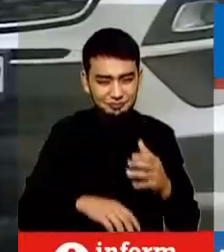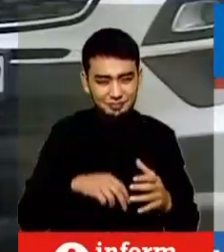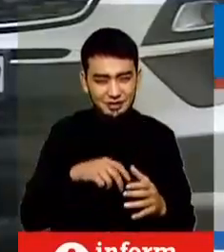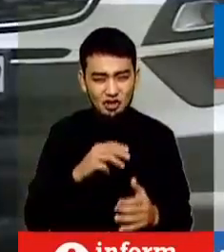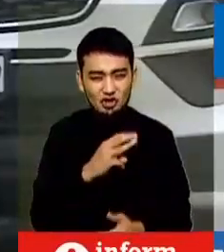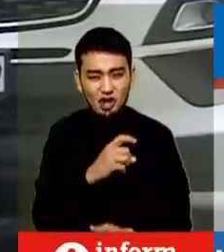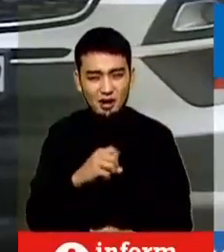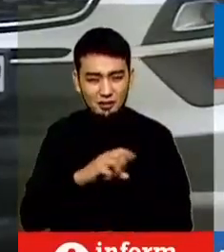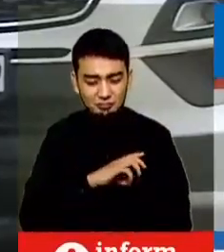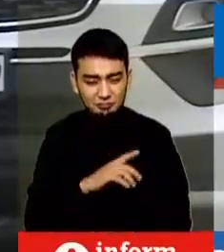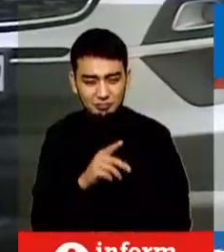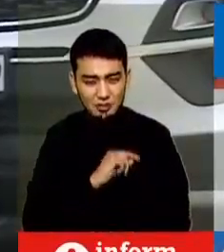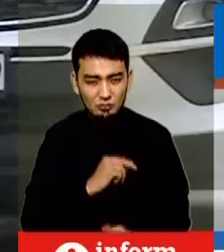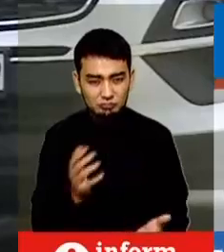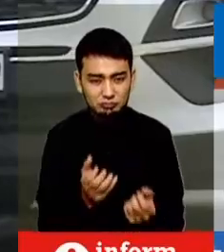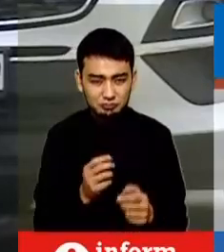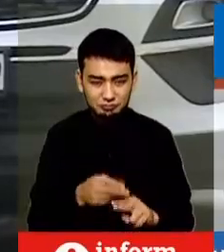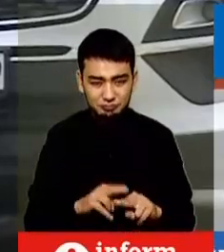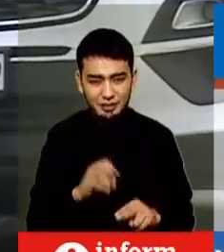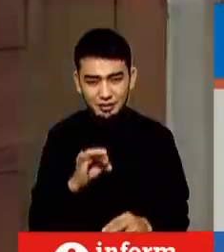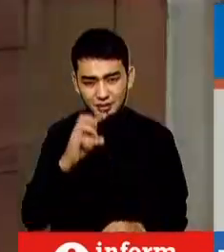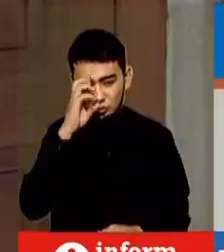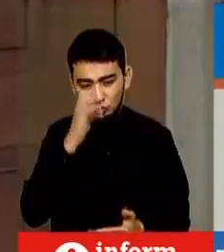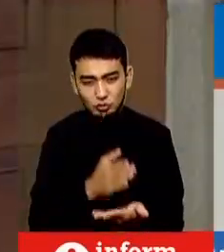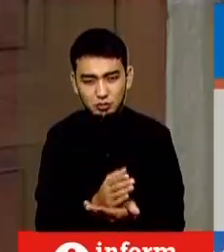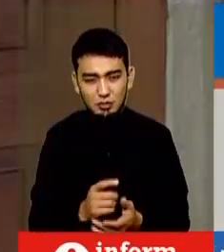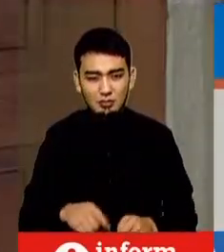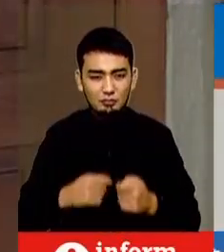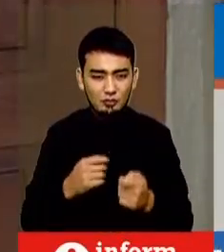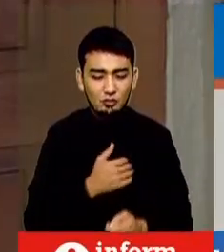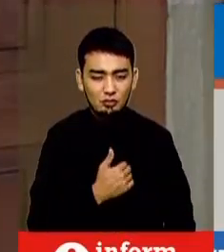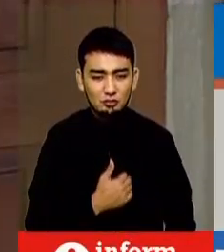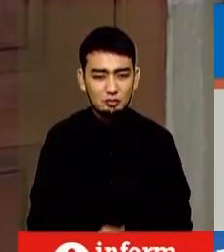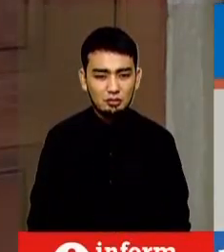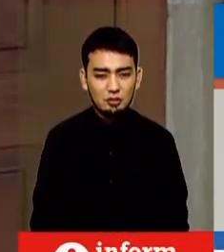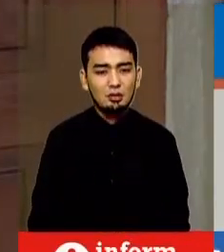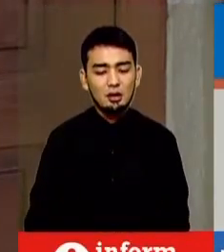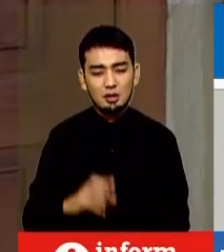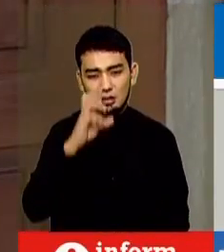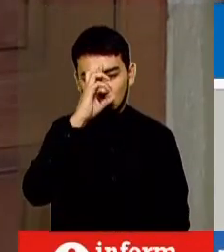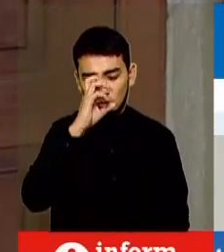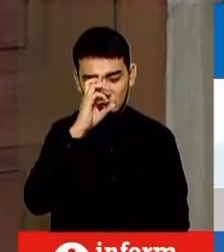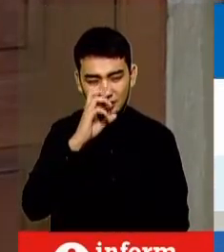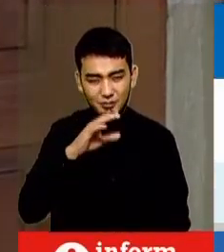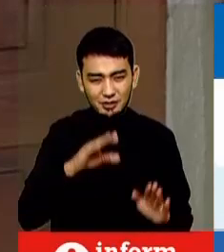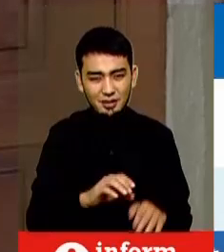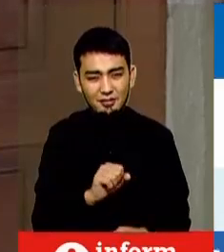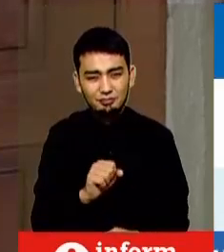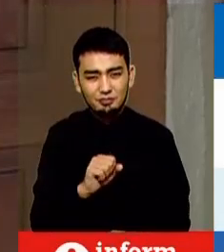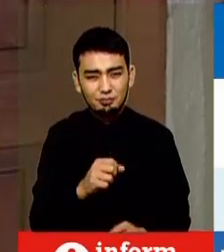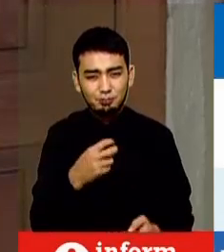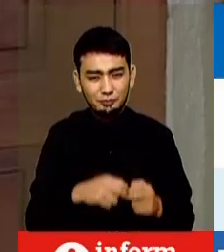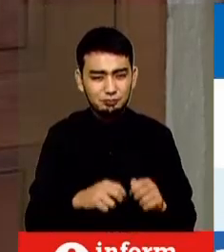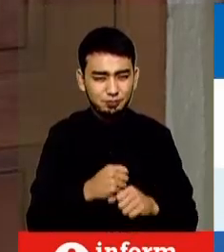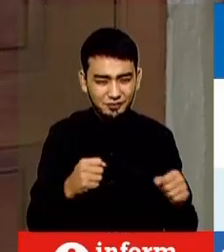просят горноспасатели, чтобы служба вновь стала государственной. Вход государства на рынок аварийно-спасательных услуг означал